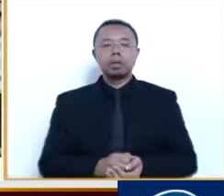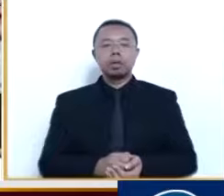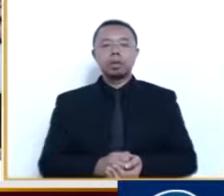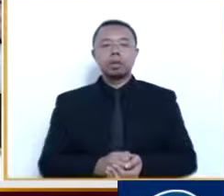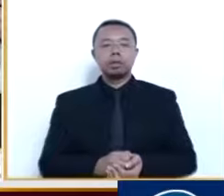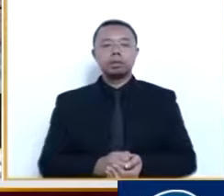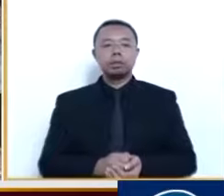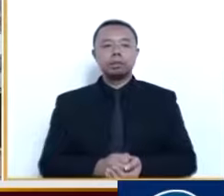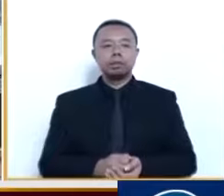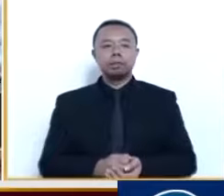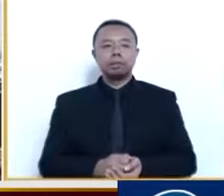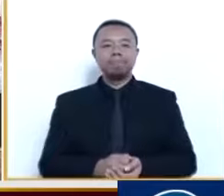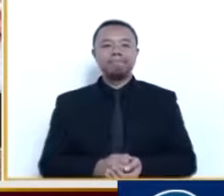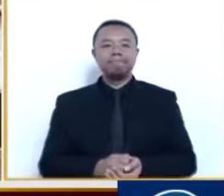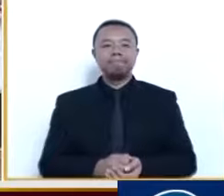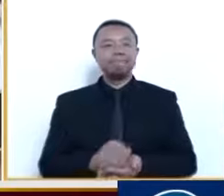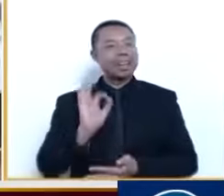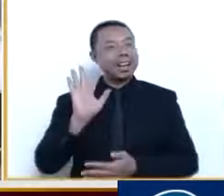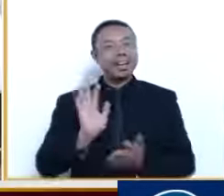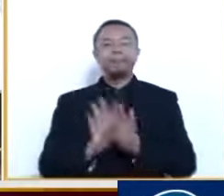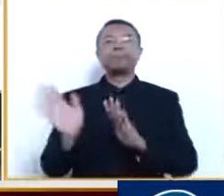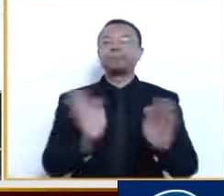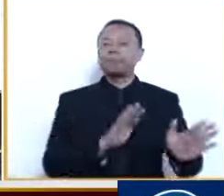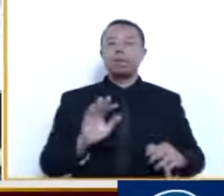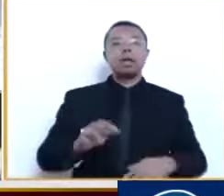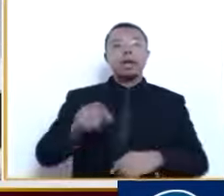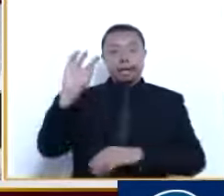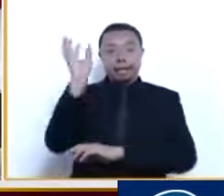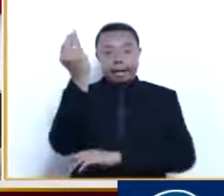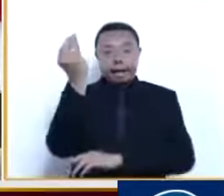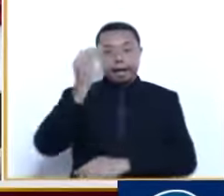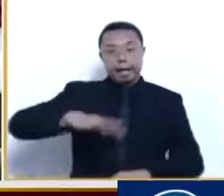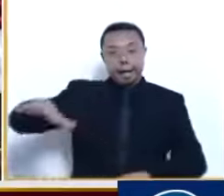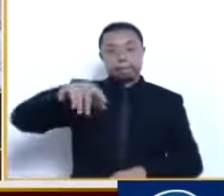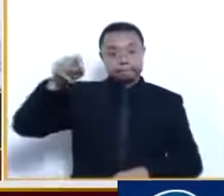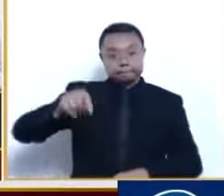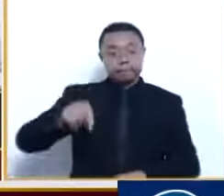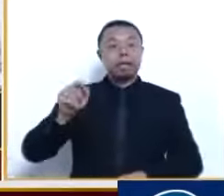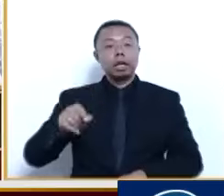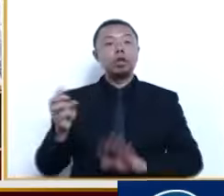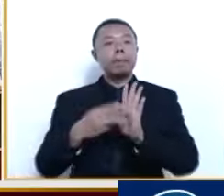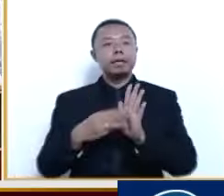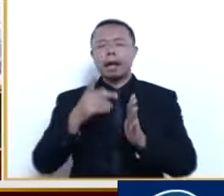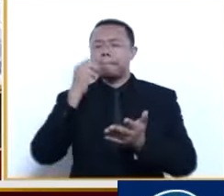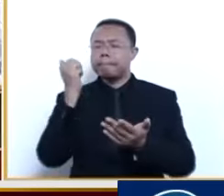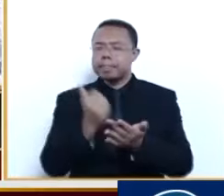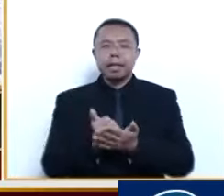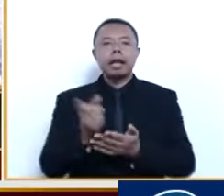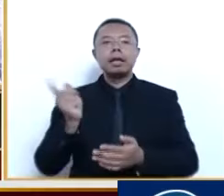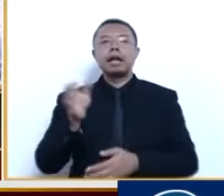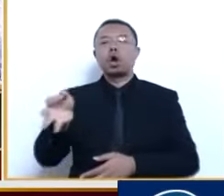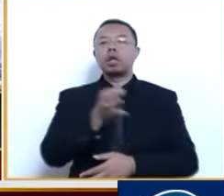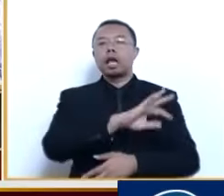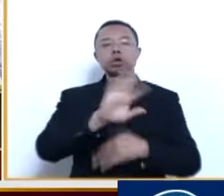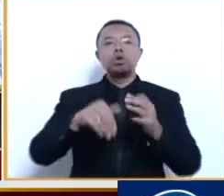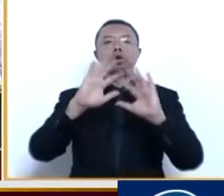eng eng begini Jakarta itu masalah utama di semua kota-kota